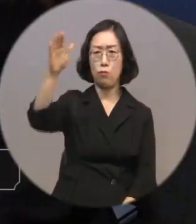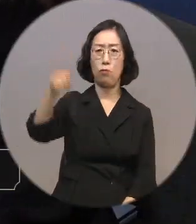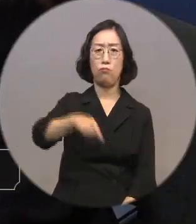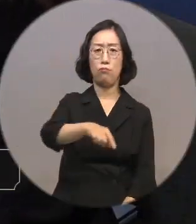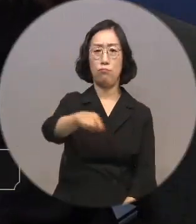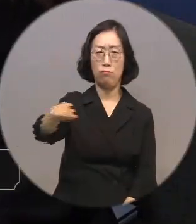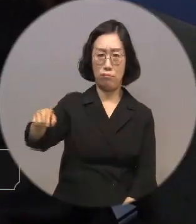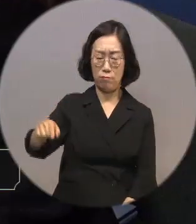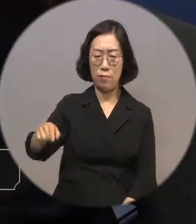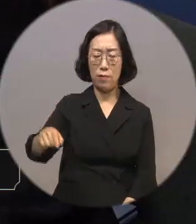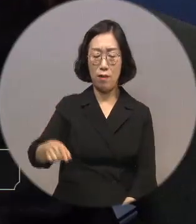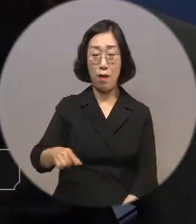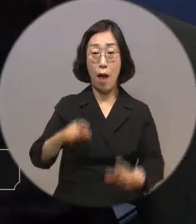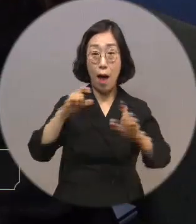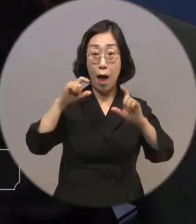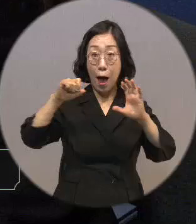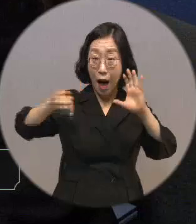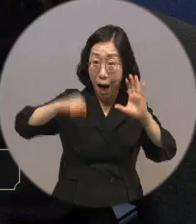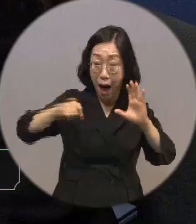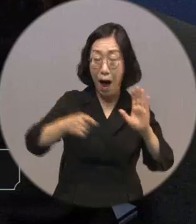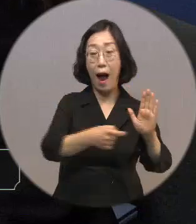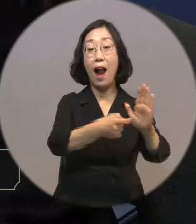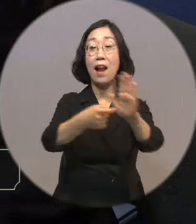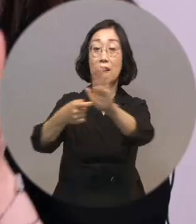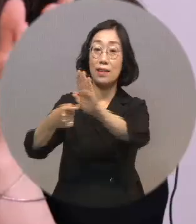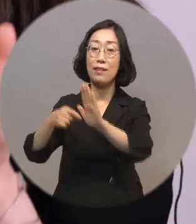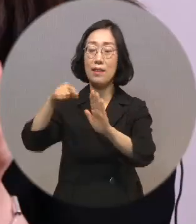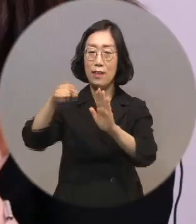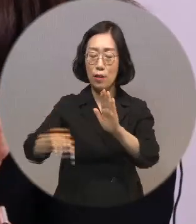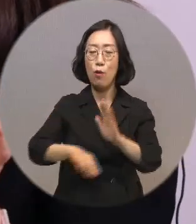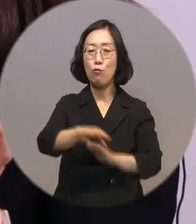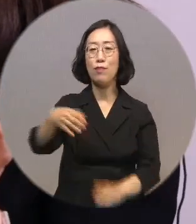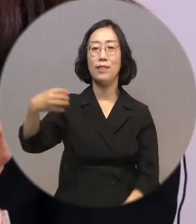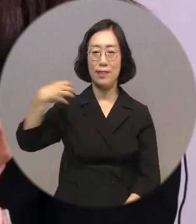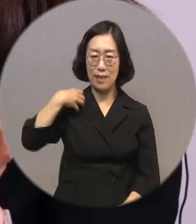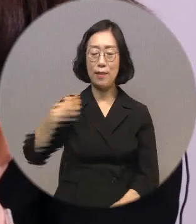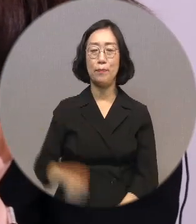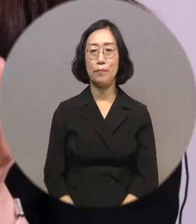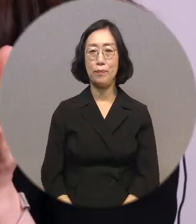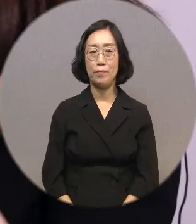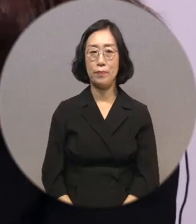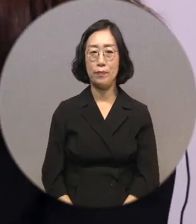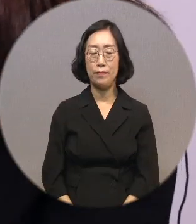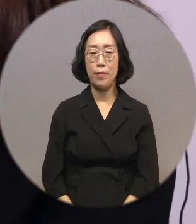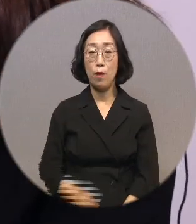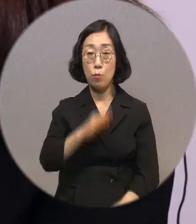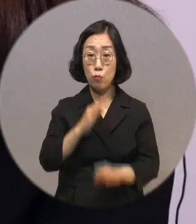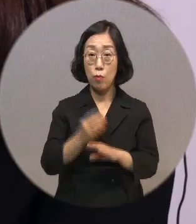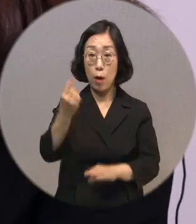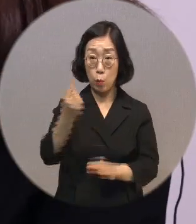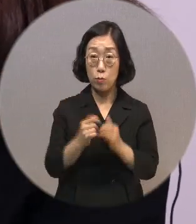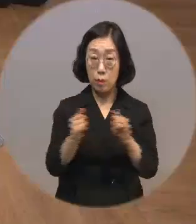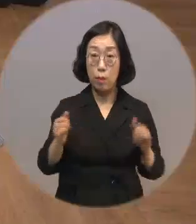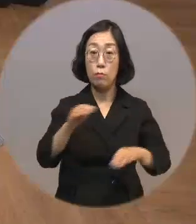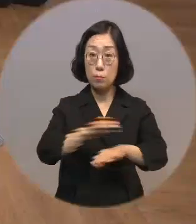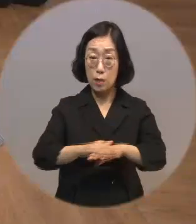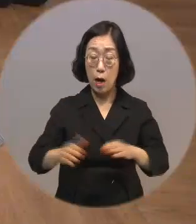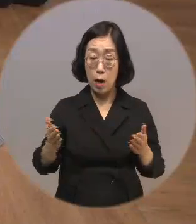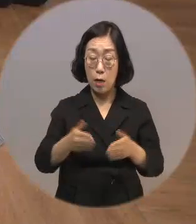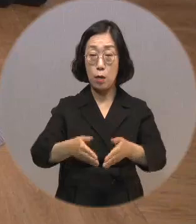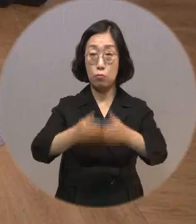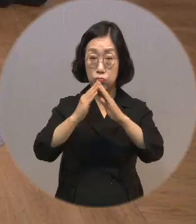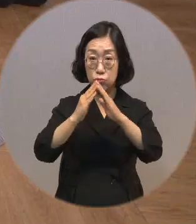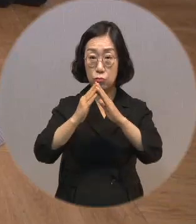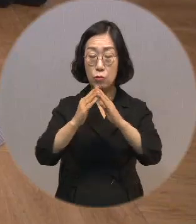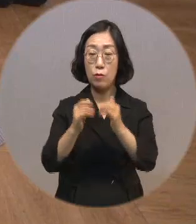한국 사회에 많이 알리는 예. 거. 네, 그런 게 저희가 하는 거. 성공한 탈북 그 창업가들도 있을 거 아닙니까? 비결,